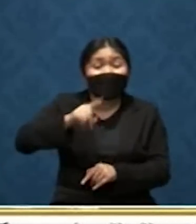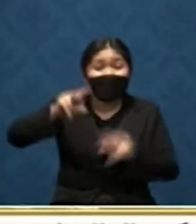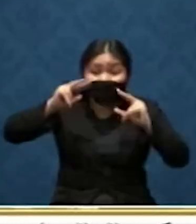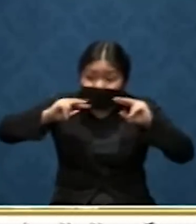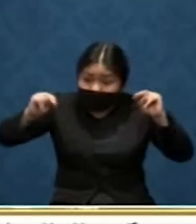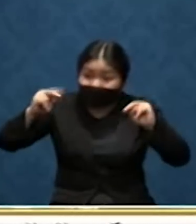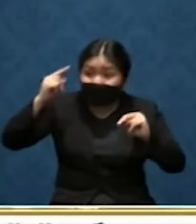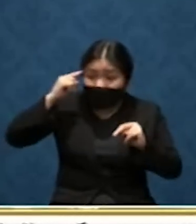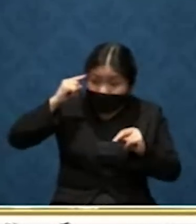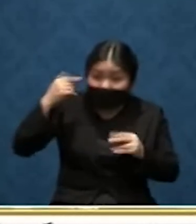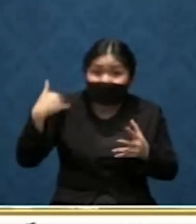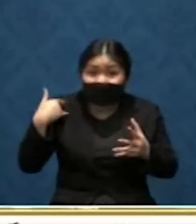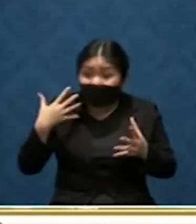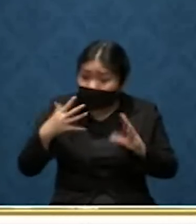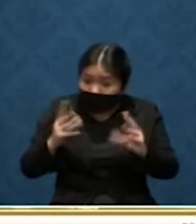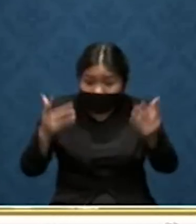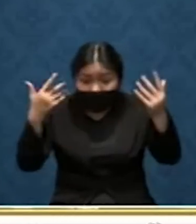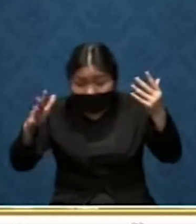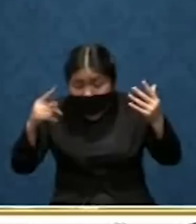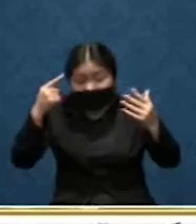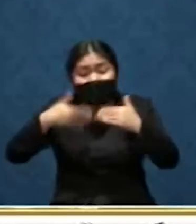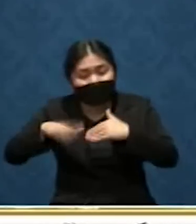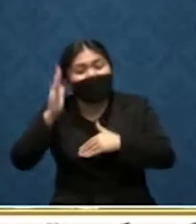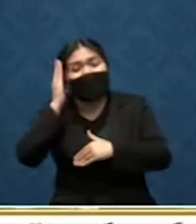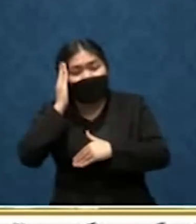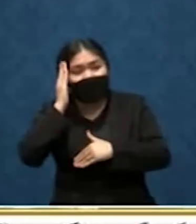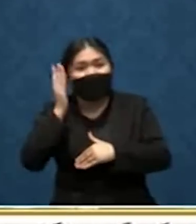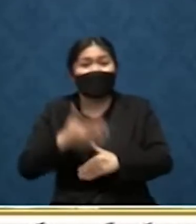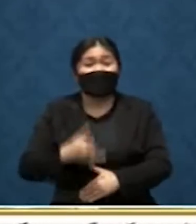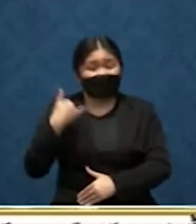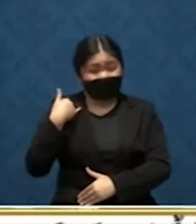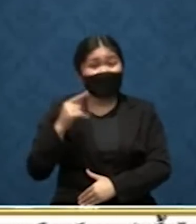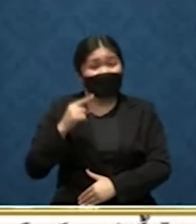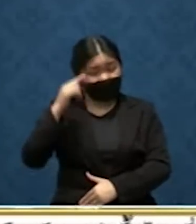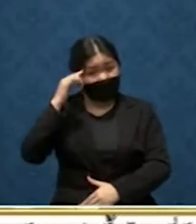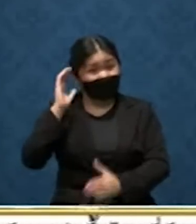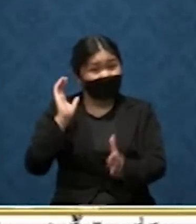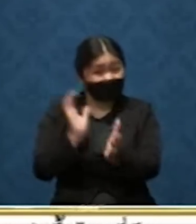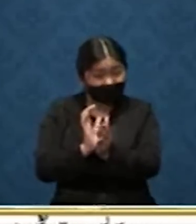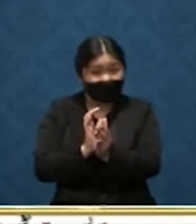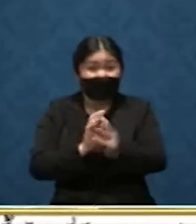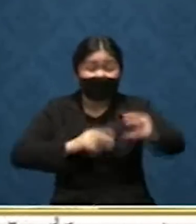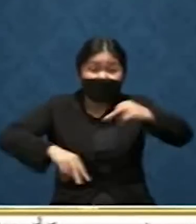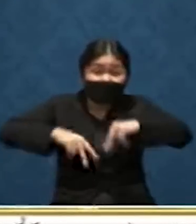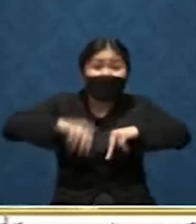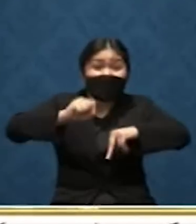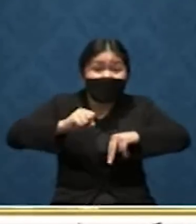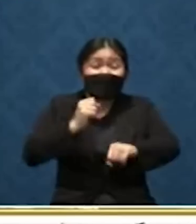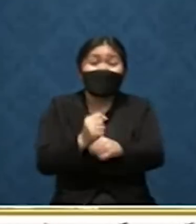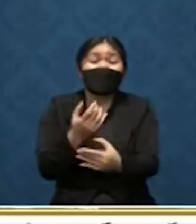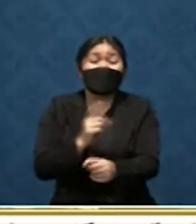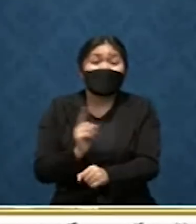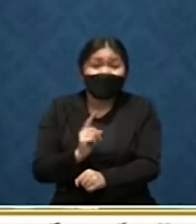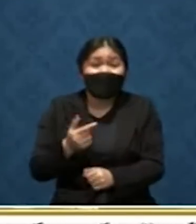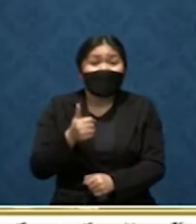หายไปแล้วผมไปน้อนแล qualifiedว่ามีเรื่องแบบนี้ คําตำหมาดไมใช่เหอแล้วทําอะไรไดบ้างภาพ